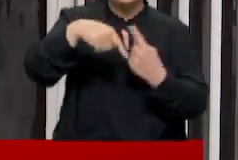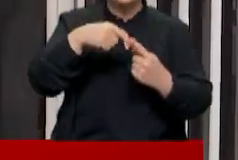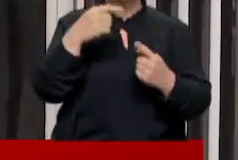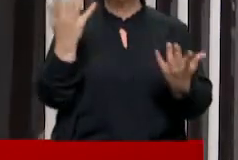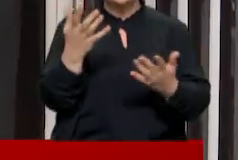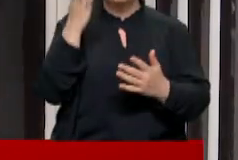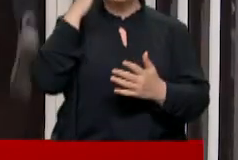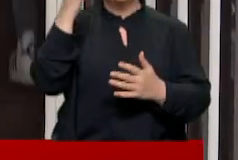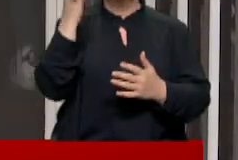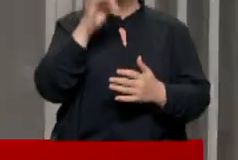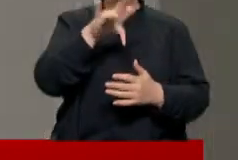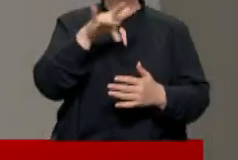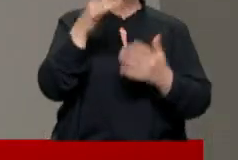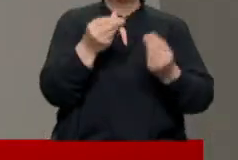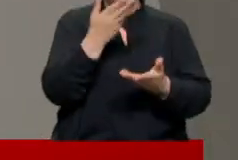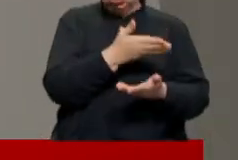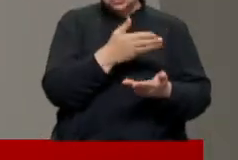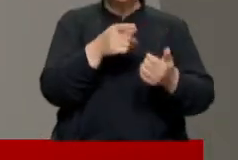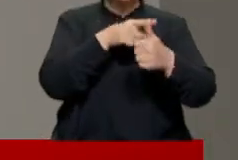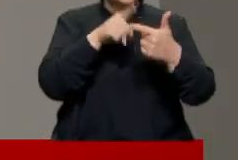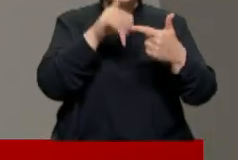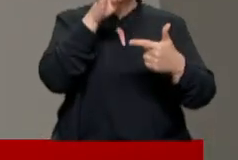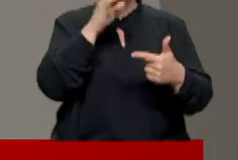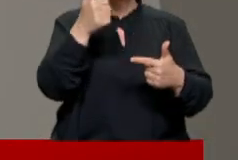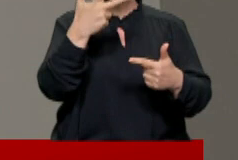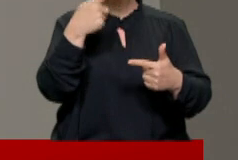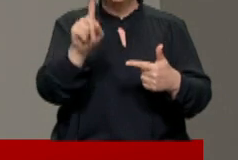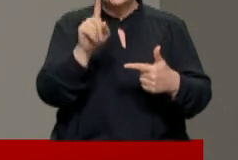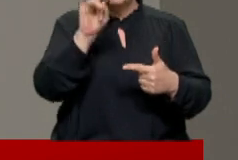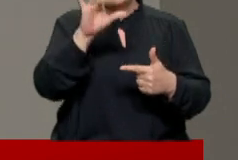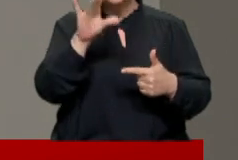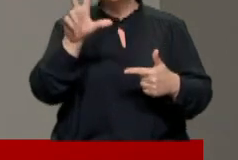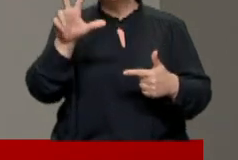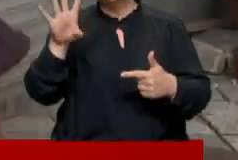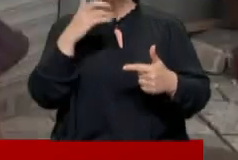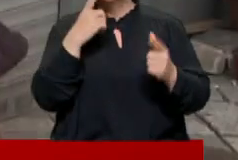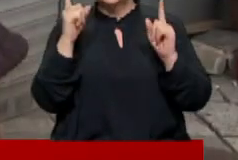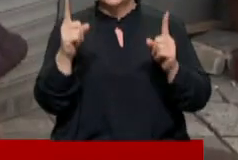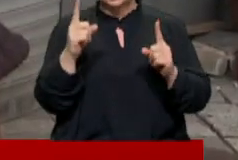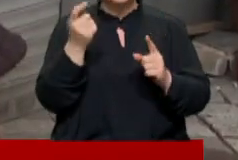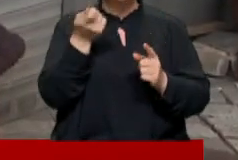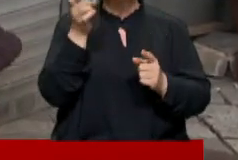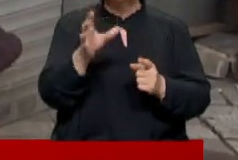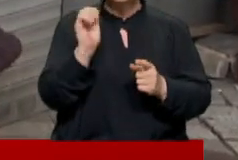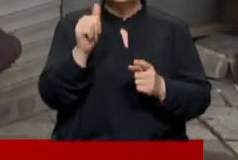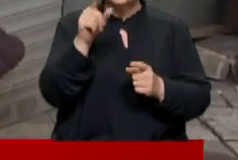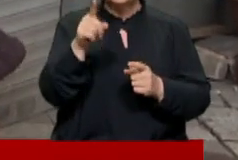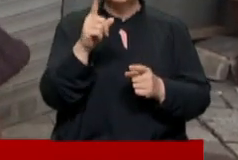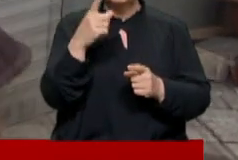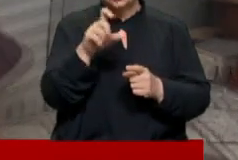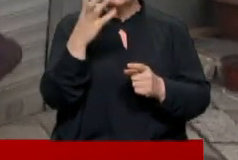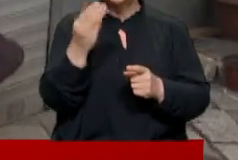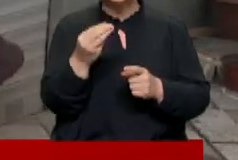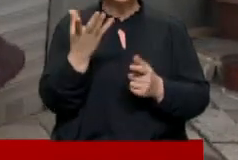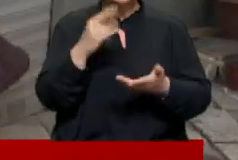bir nevi profesyonel işsiz. Bunların 463 bini 15-34 yaş arasında. Ne zaman işten çıkarttınız? Valla bir ay